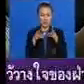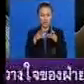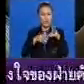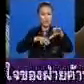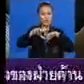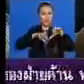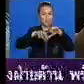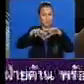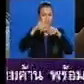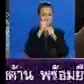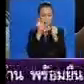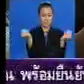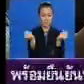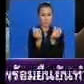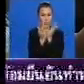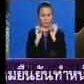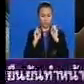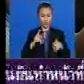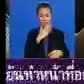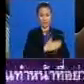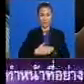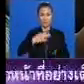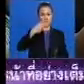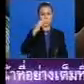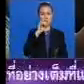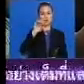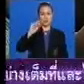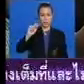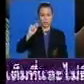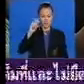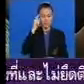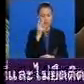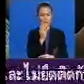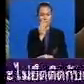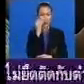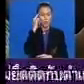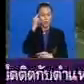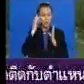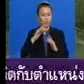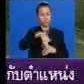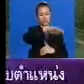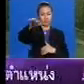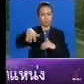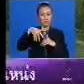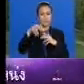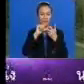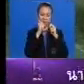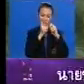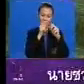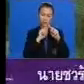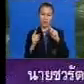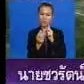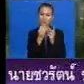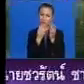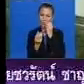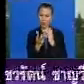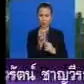จัดทำการศึกษาผลกระทบด้านสุขภาพหรือว่า Hiและการรับฟังความคิดเห็นของผู้มีส่วนได้ส่วนเสียแล้วโดยจะนำร่าง